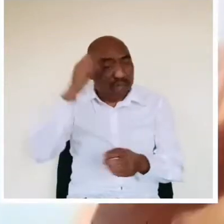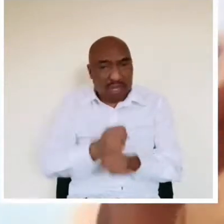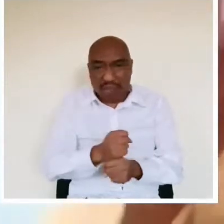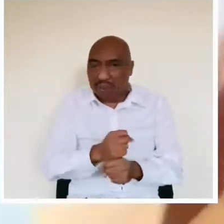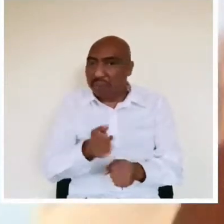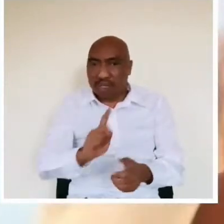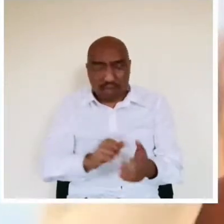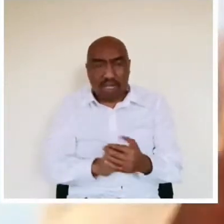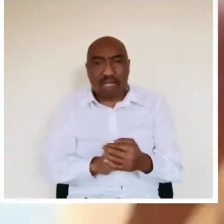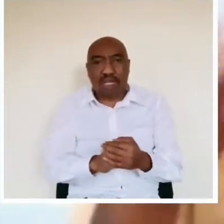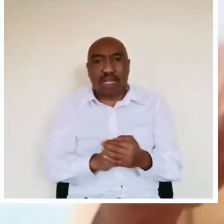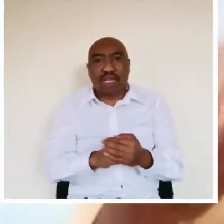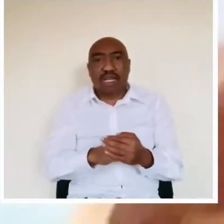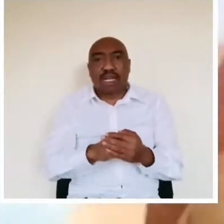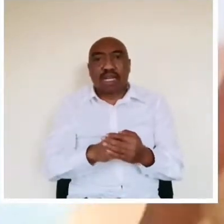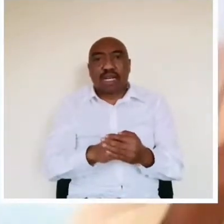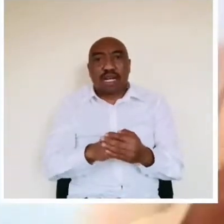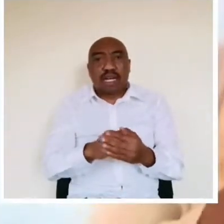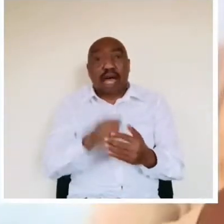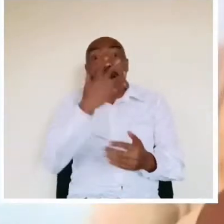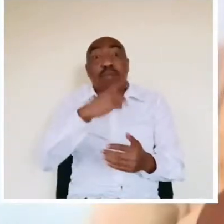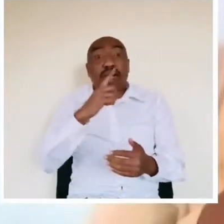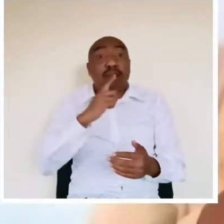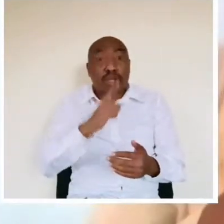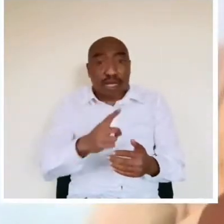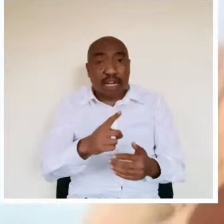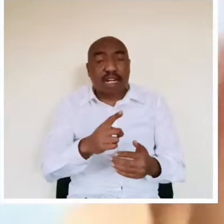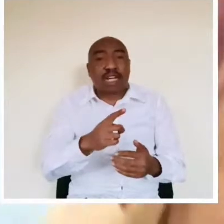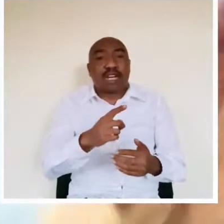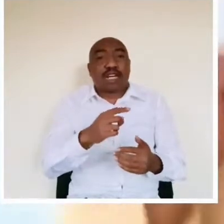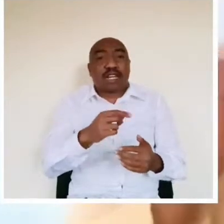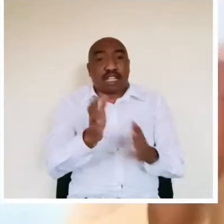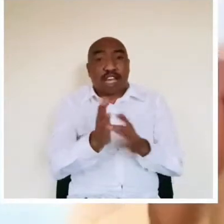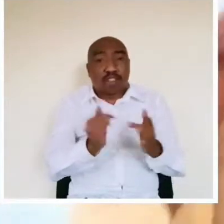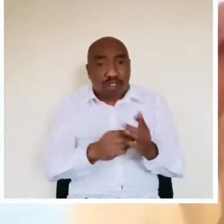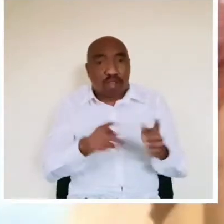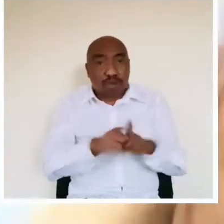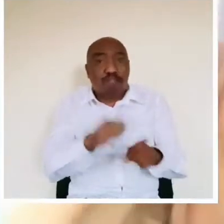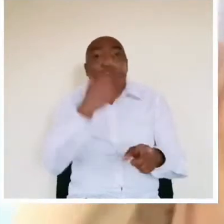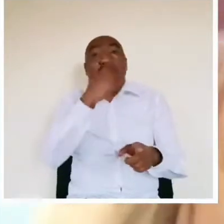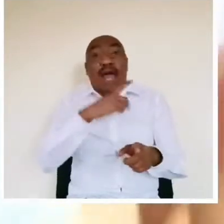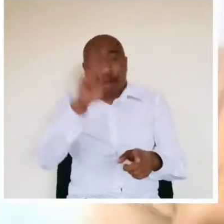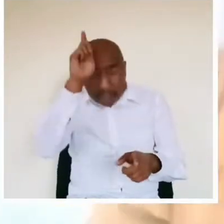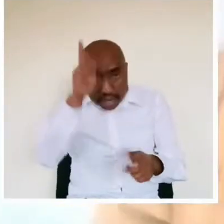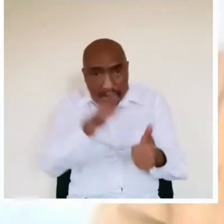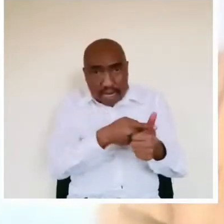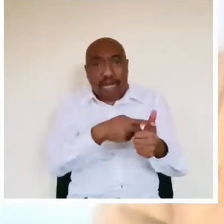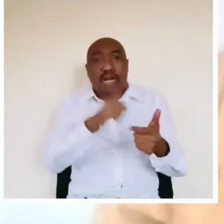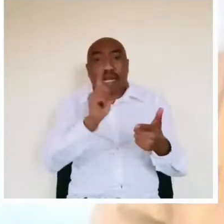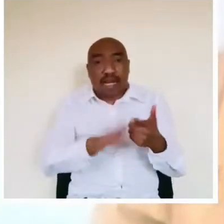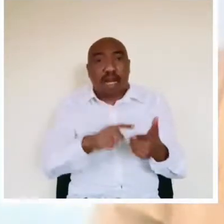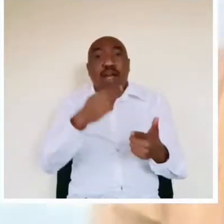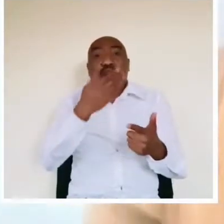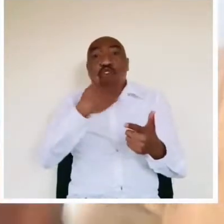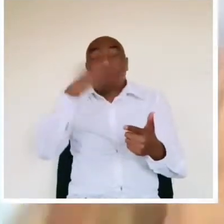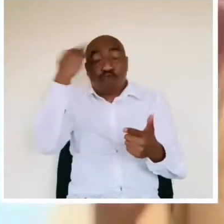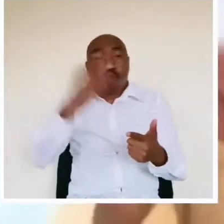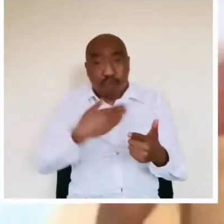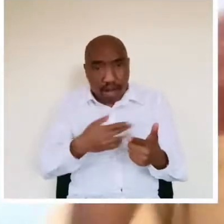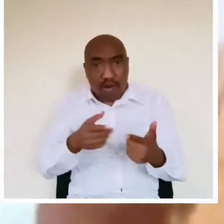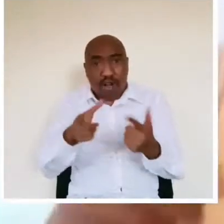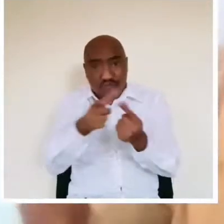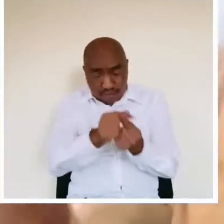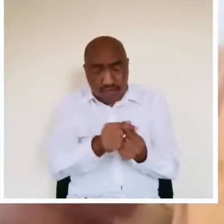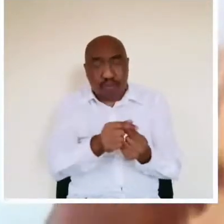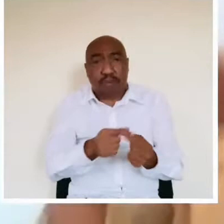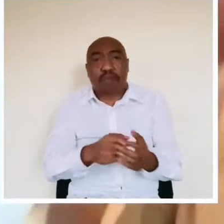il est à la fois Dieu et homme, on l'accepte, même si ce n'est pas selon notre pensée. Vous avez peut-être